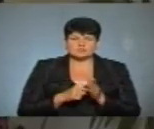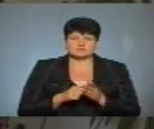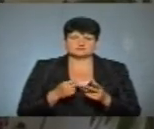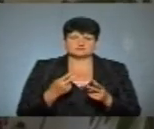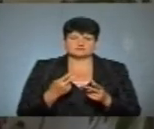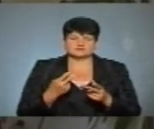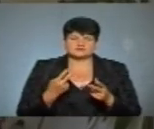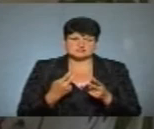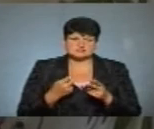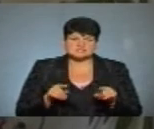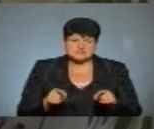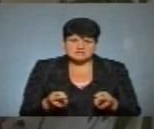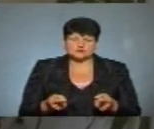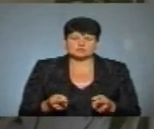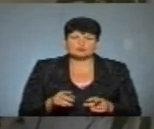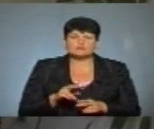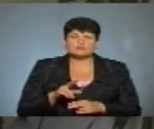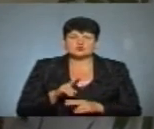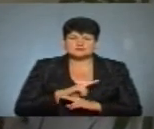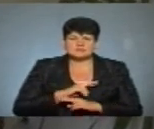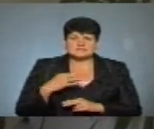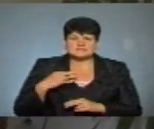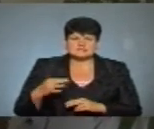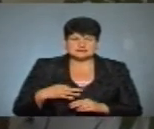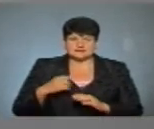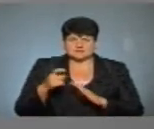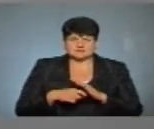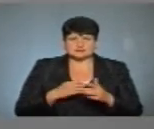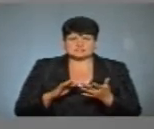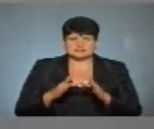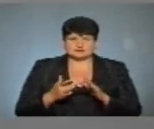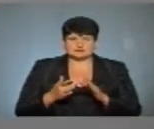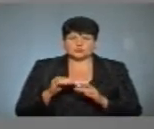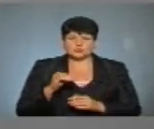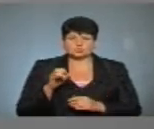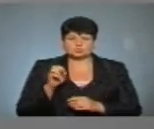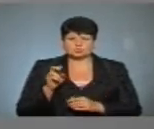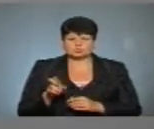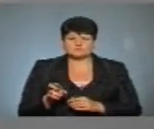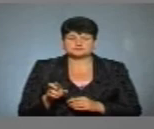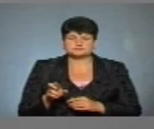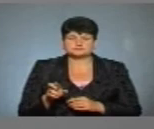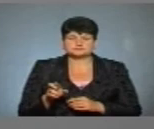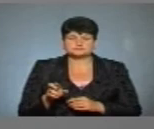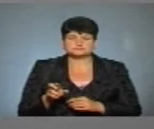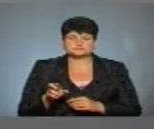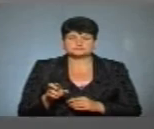Про смерть сина Алла і Віталія Лабуткіни дізналися з інтернету. В Ютубі